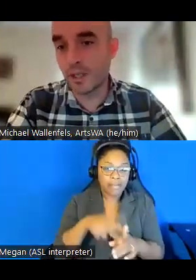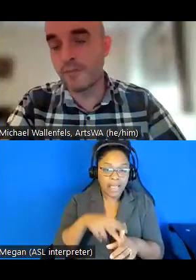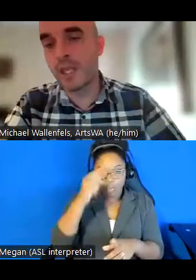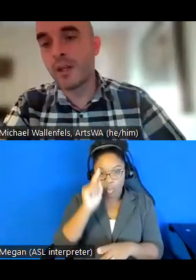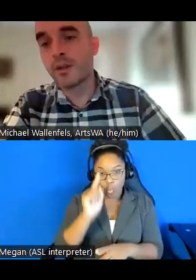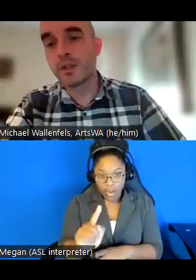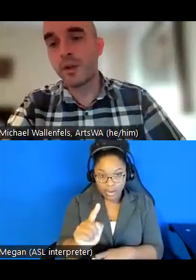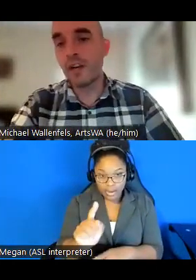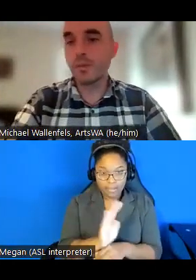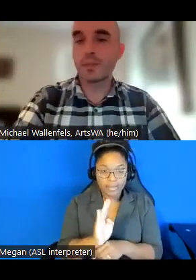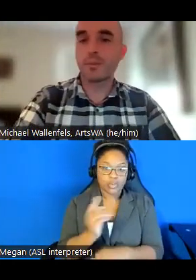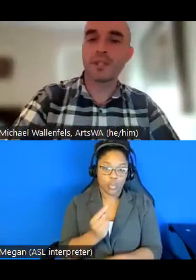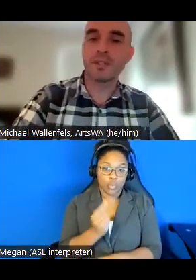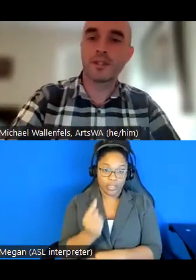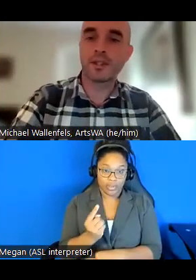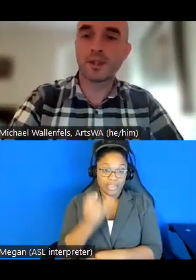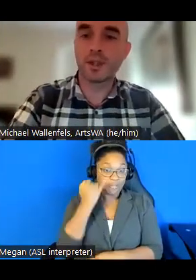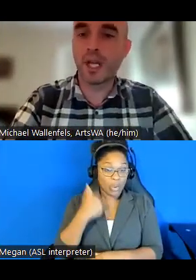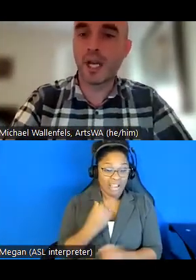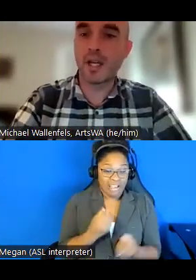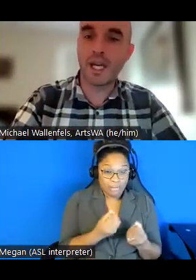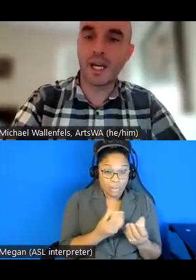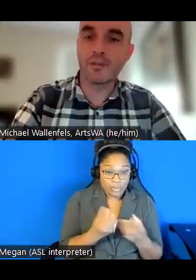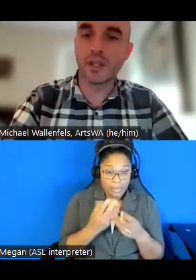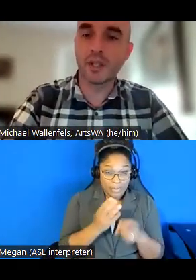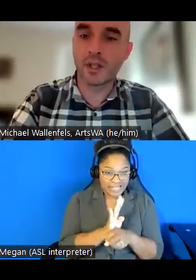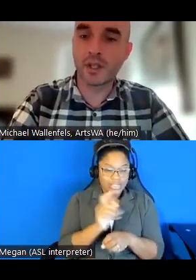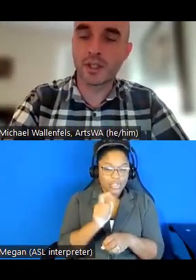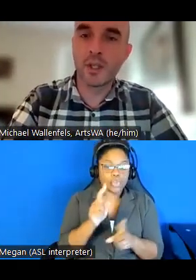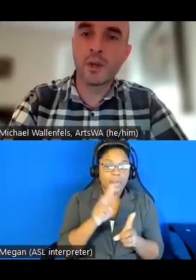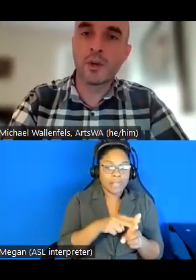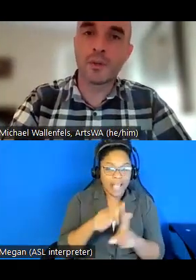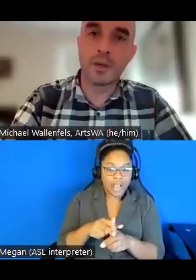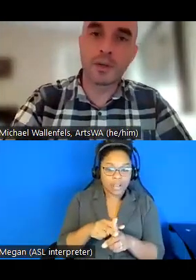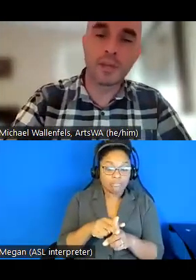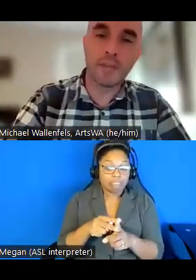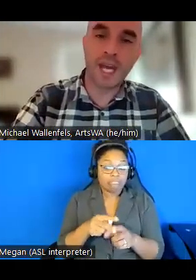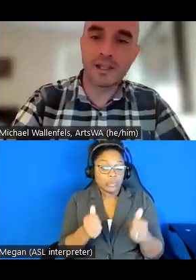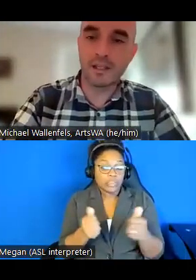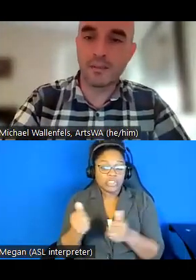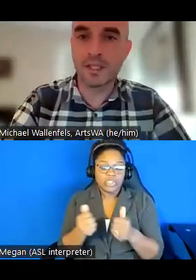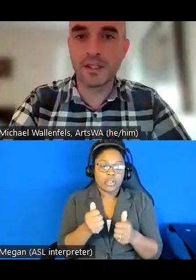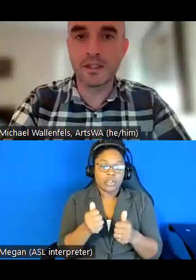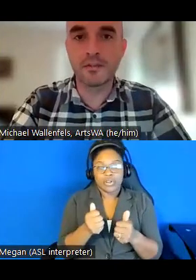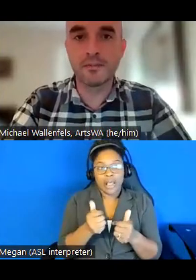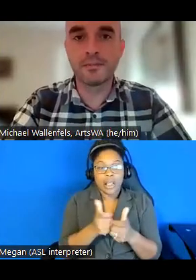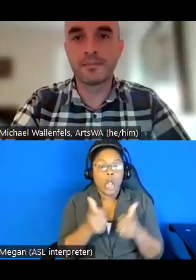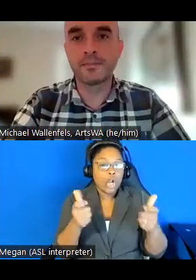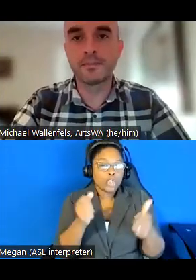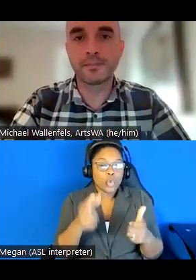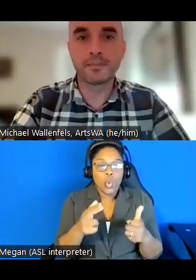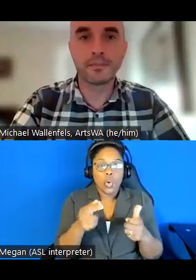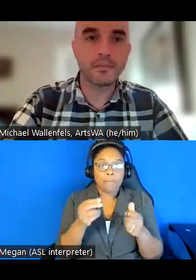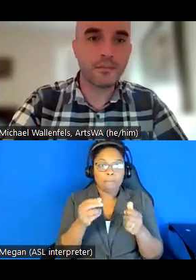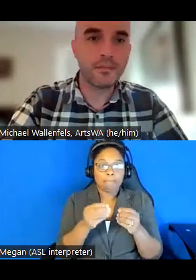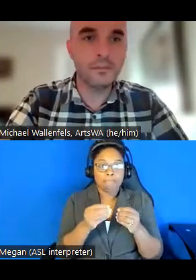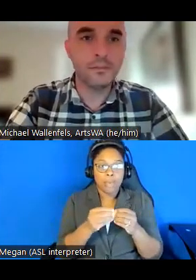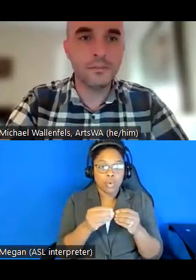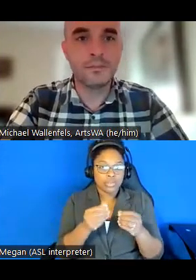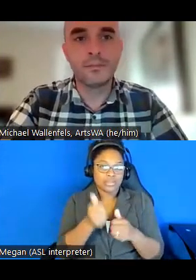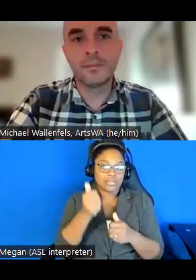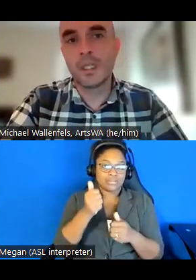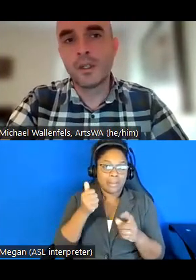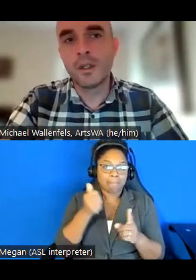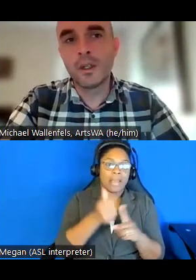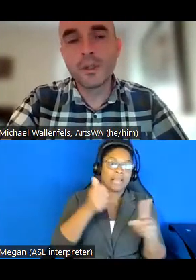다 준수해야 되고 지원자는 하나의 신청자 하나의 사업만 지원할 수 있어요. 여러 가지 사업체를 가진 경우에는 가장